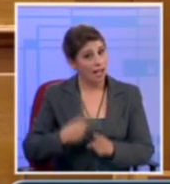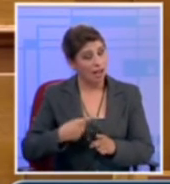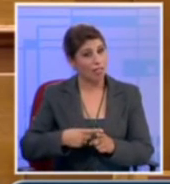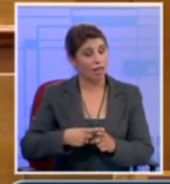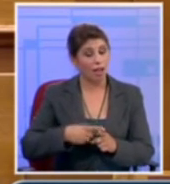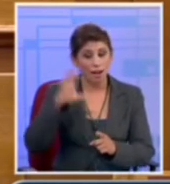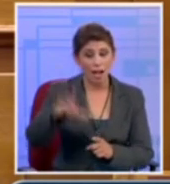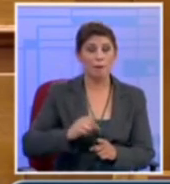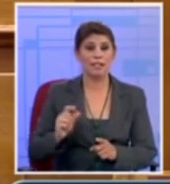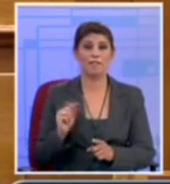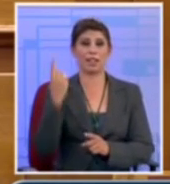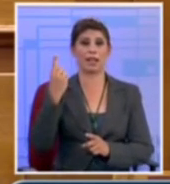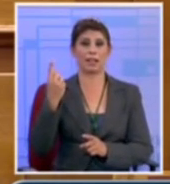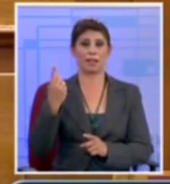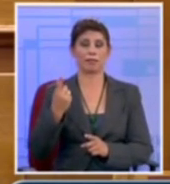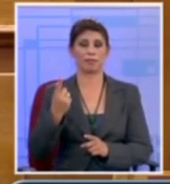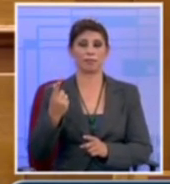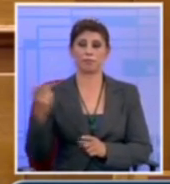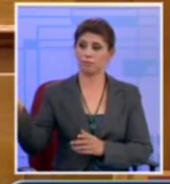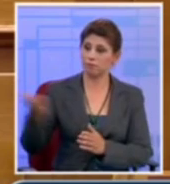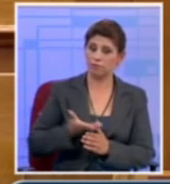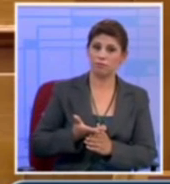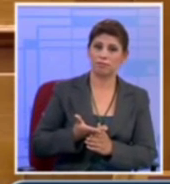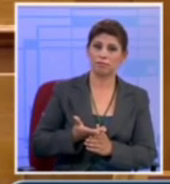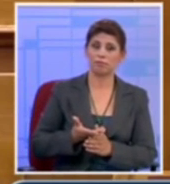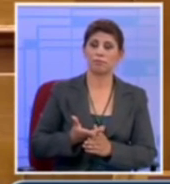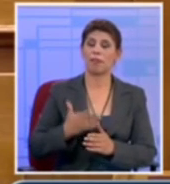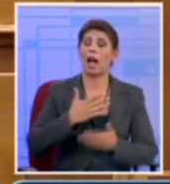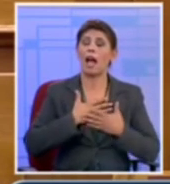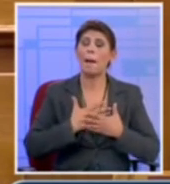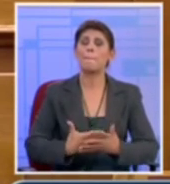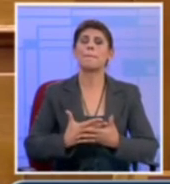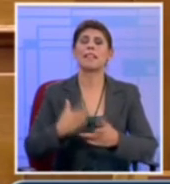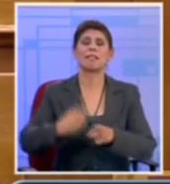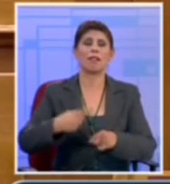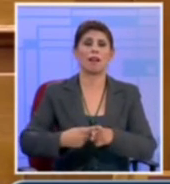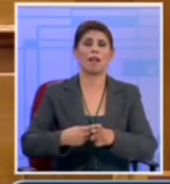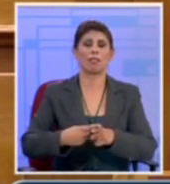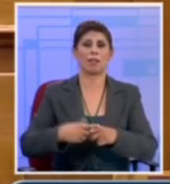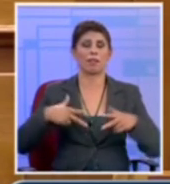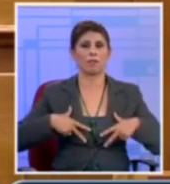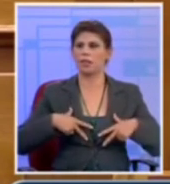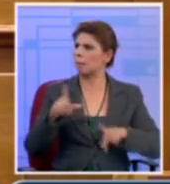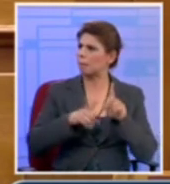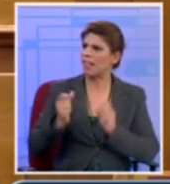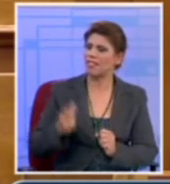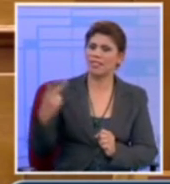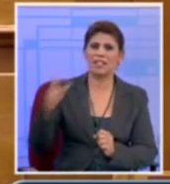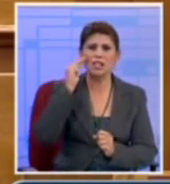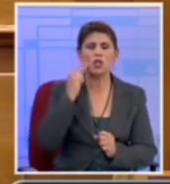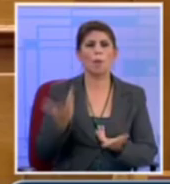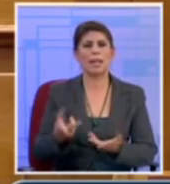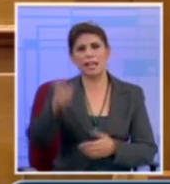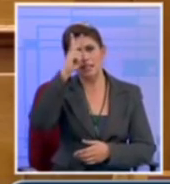ευκαιρία να σας φέρει, λέει, σε μια πατριωτική κυβέρνηση. Με ποιες είναι οι θέσεις για τα Σκόπια, για τις